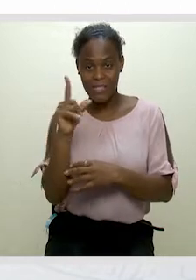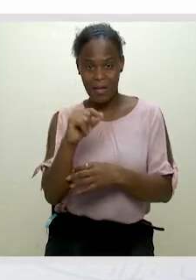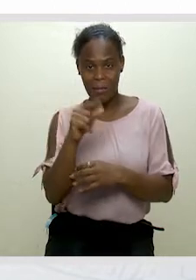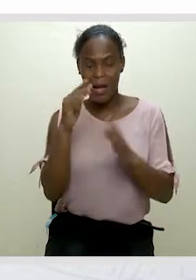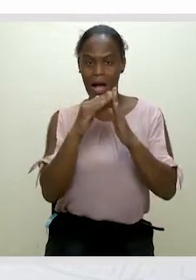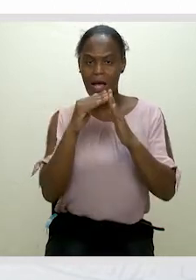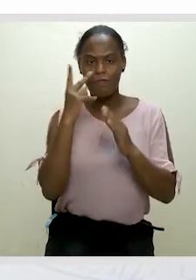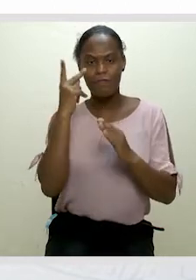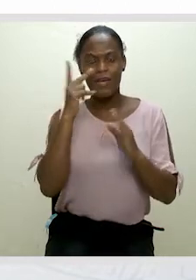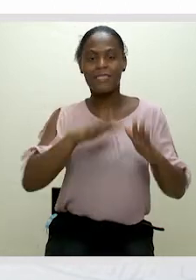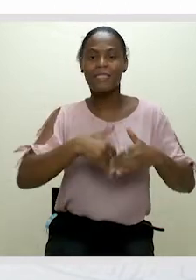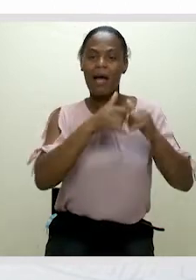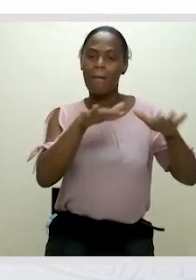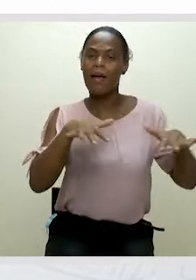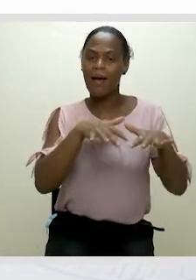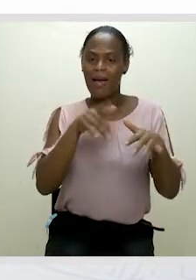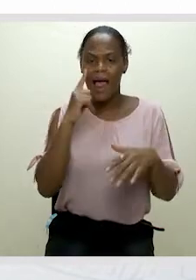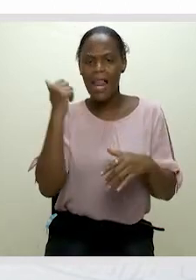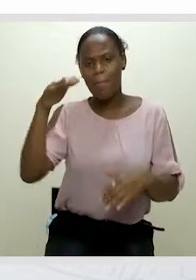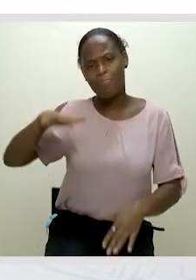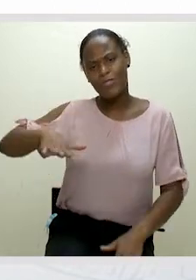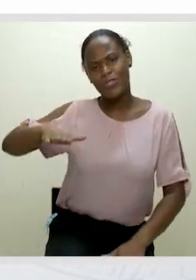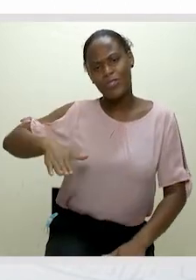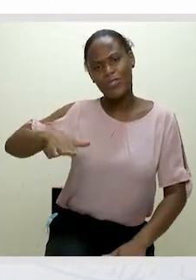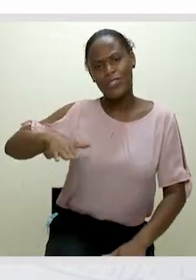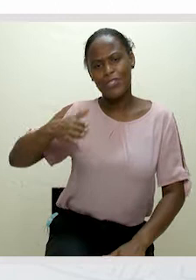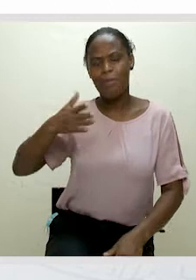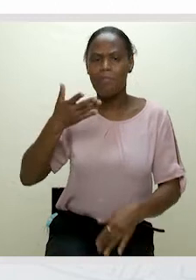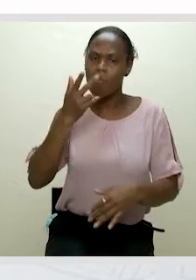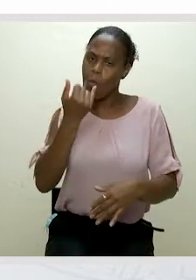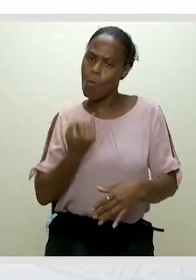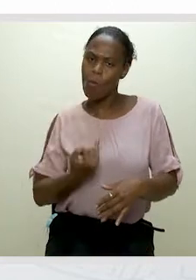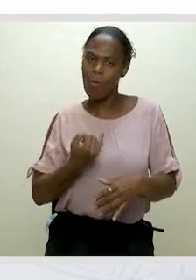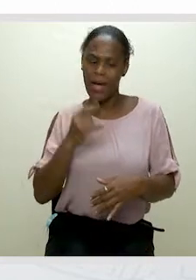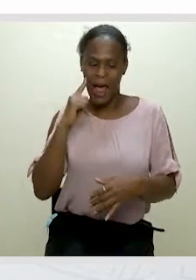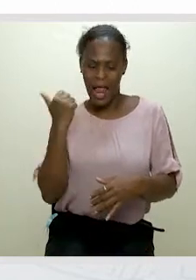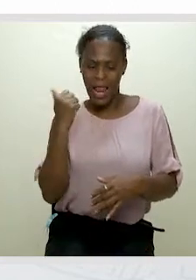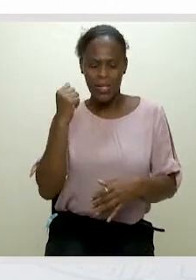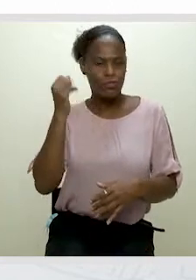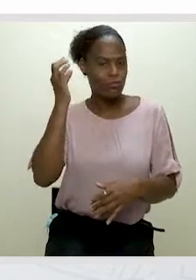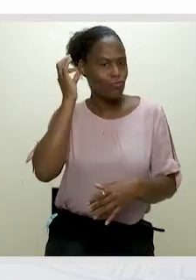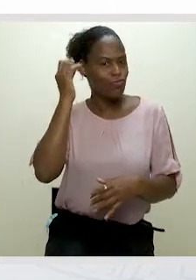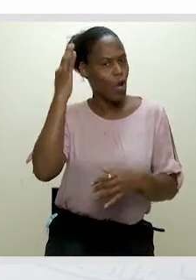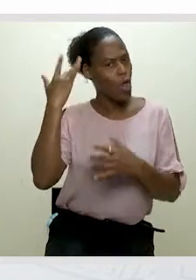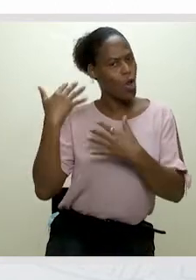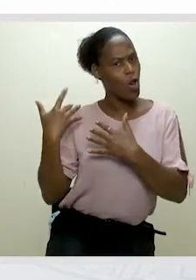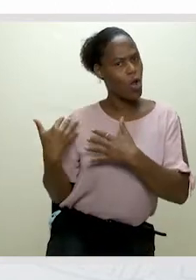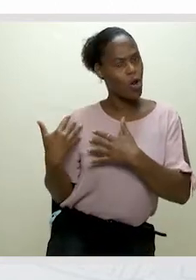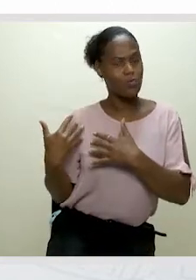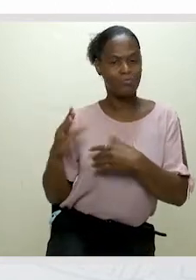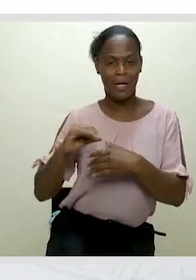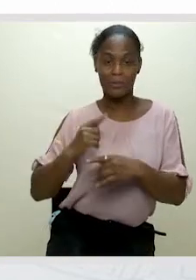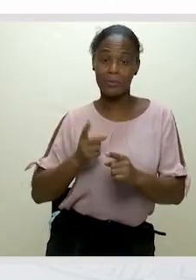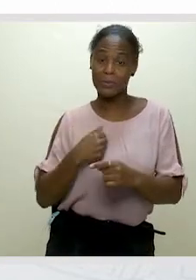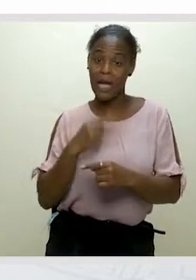Praia. Elle est petite et mince. Elle a les cheveux plus longs que moi. Ses yeux